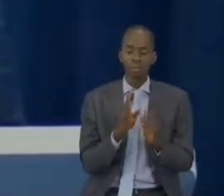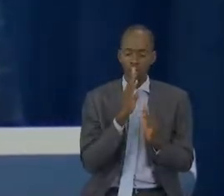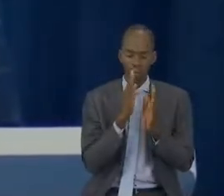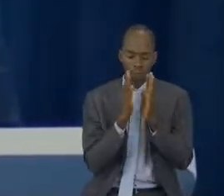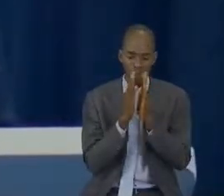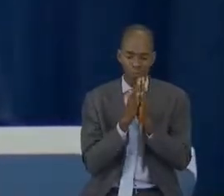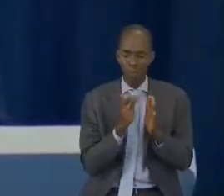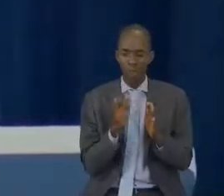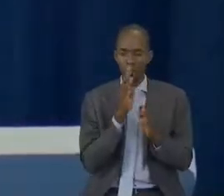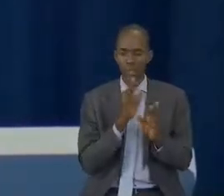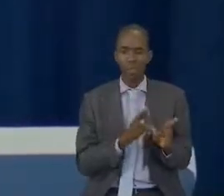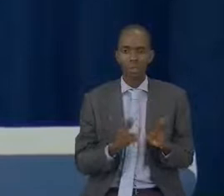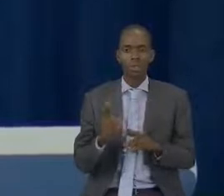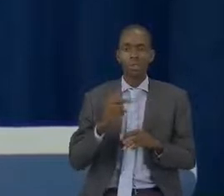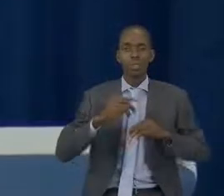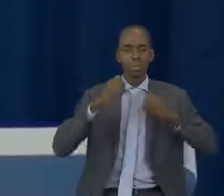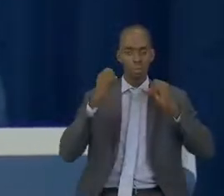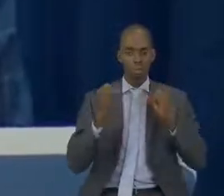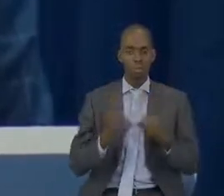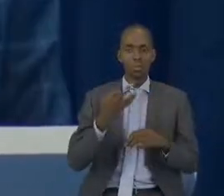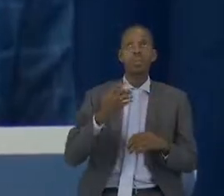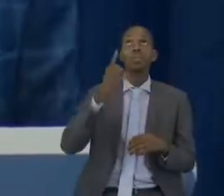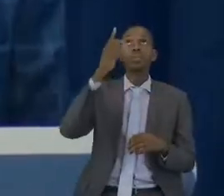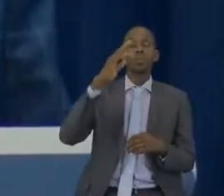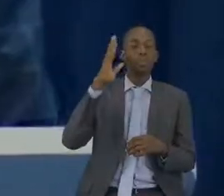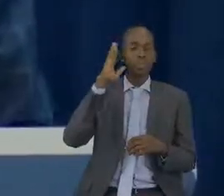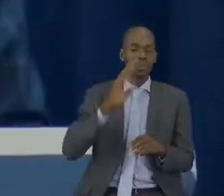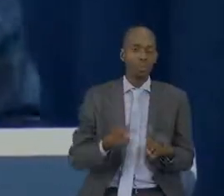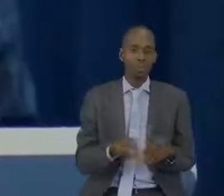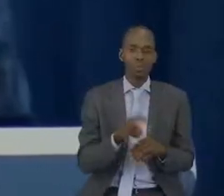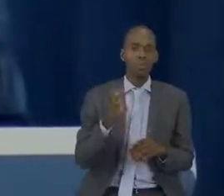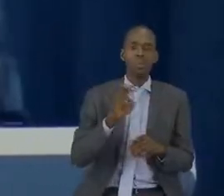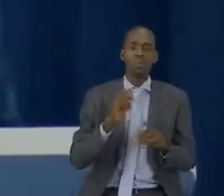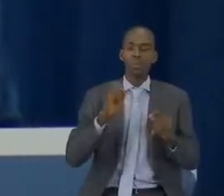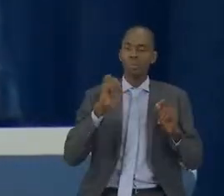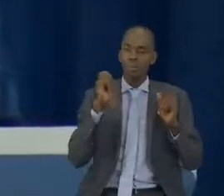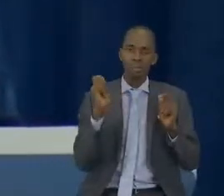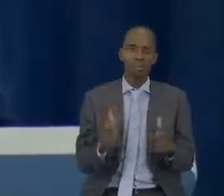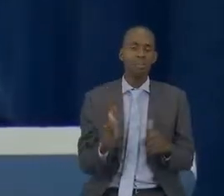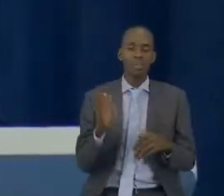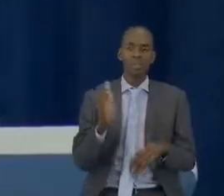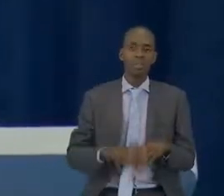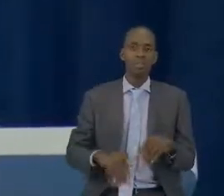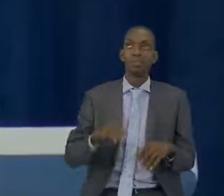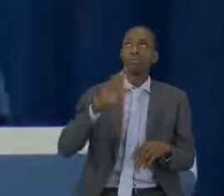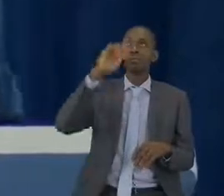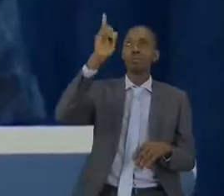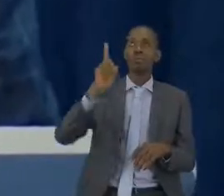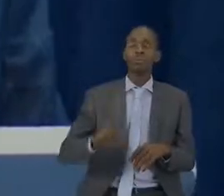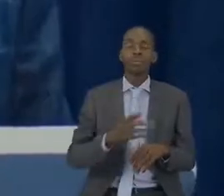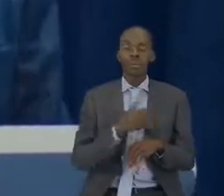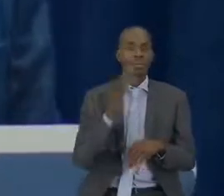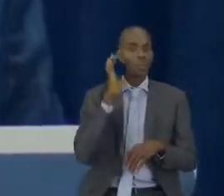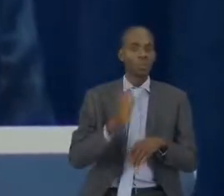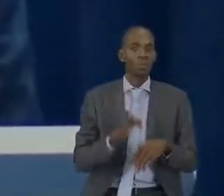La puissance de Dieu va aller plus rapidement même que la lumière et vous toucher là-bas. Et votre